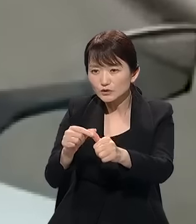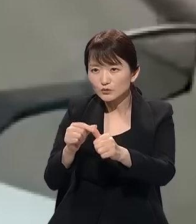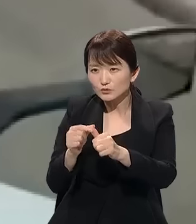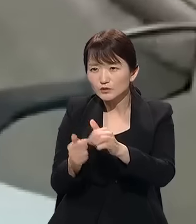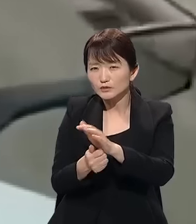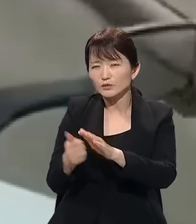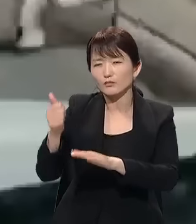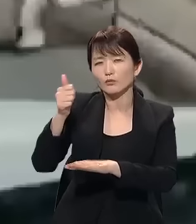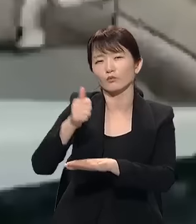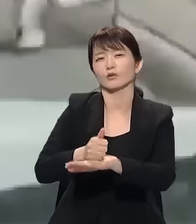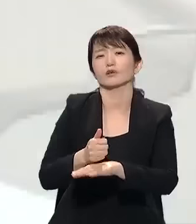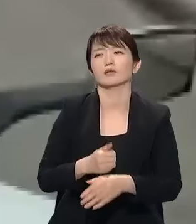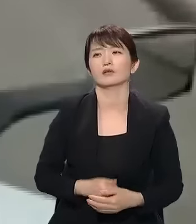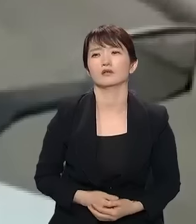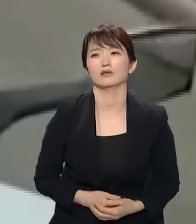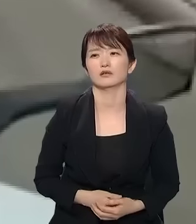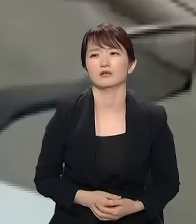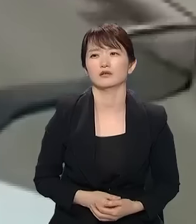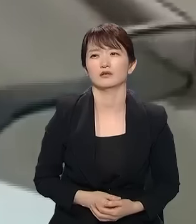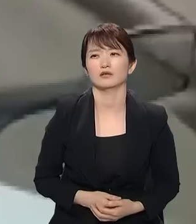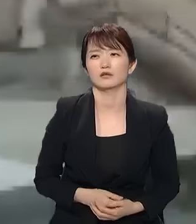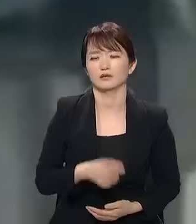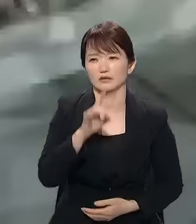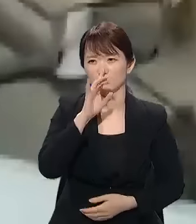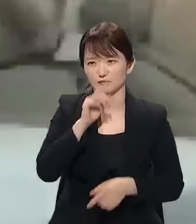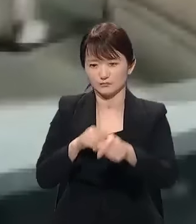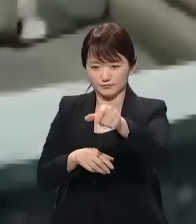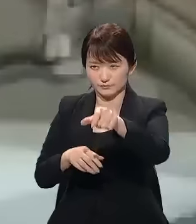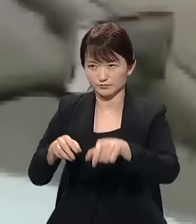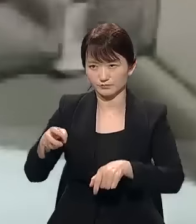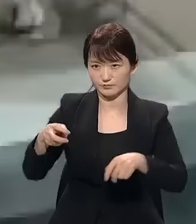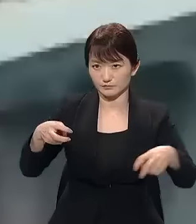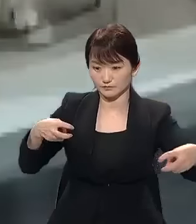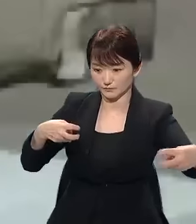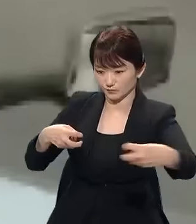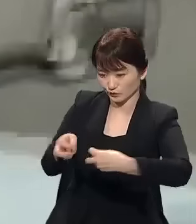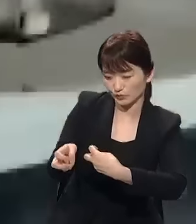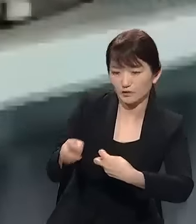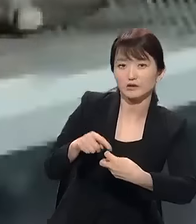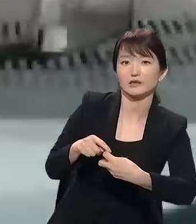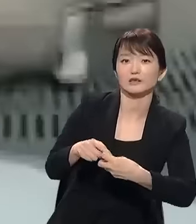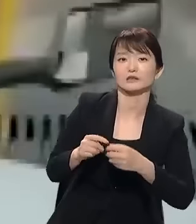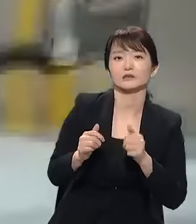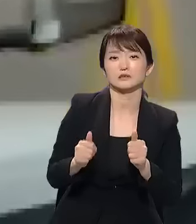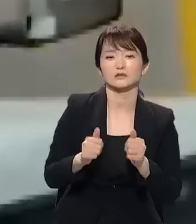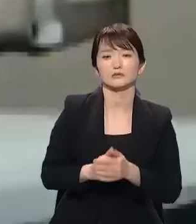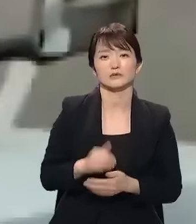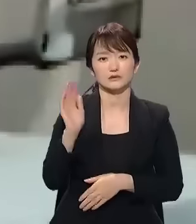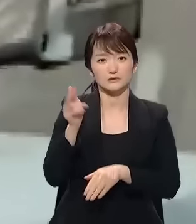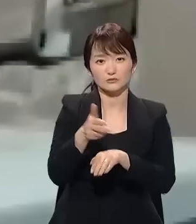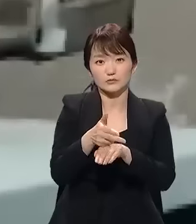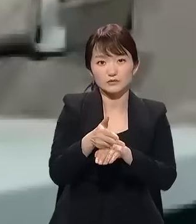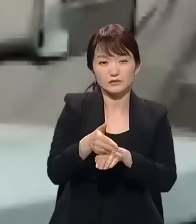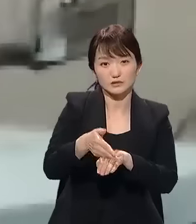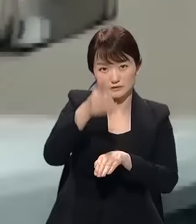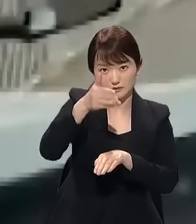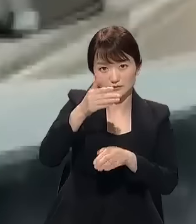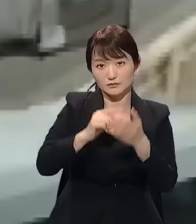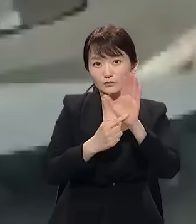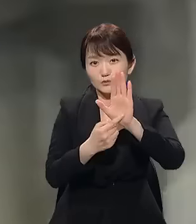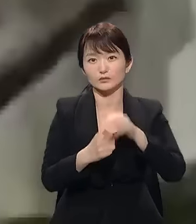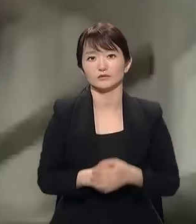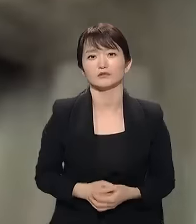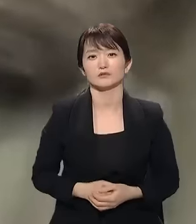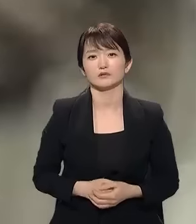데 성공했습니다. 세상에. 네, 중앙선을 침범한 운전자에 대한 재판이 열리면서 이 최근 블랙박스 영상이 공개된 건데요.